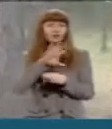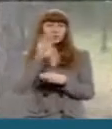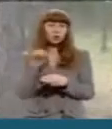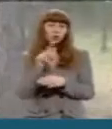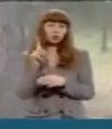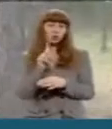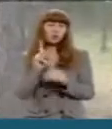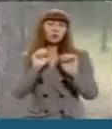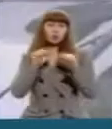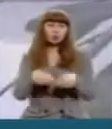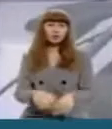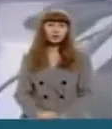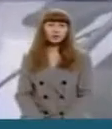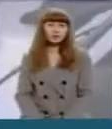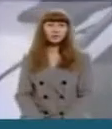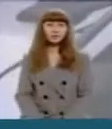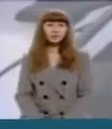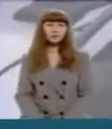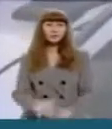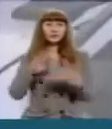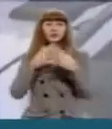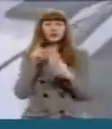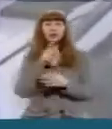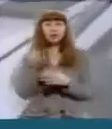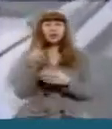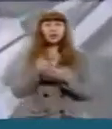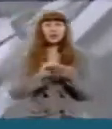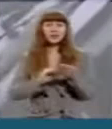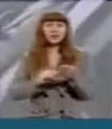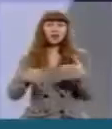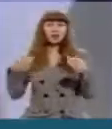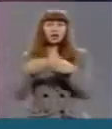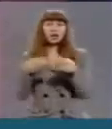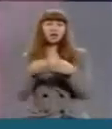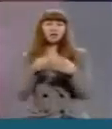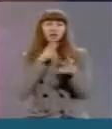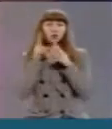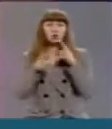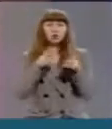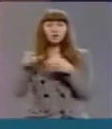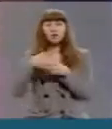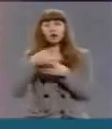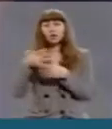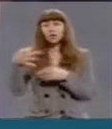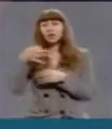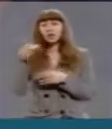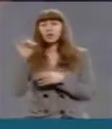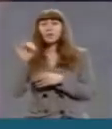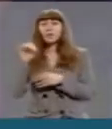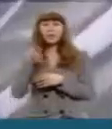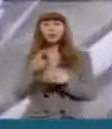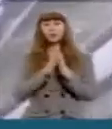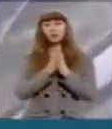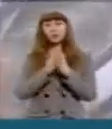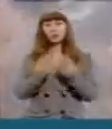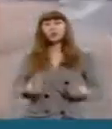ауру белгілері бар деген сөз. Рыспайлықтар осы мәселенің ақ қарасын анықтауды сұрап, облыс аудан әкімдігіне хат жолдады. Бізден кейін бүгін аудандық деңгейдегі